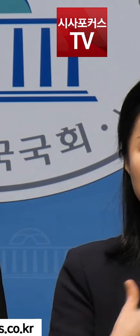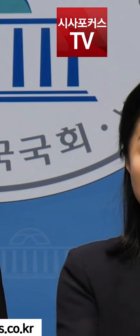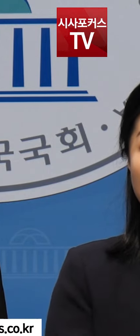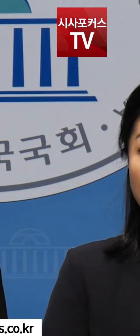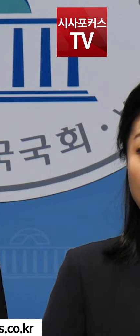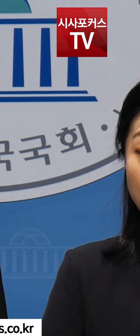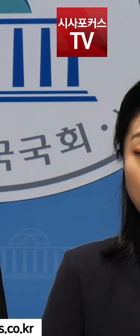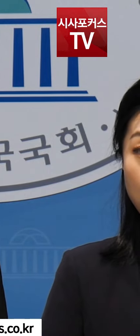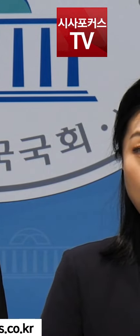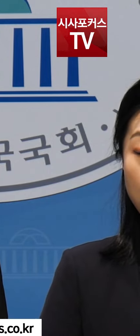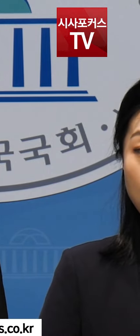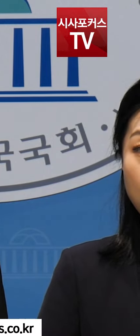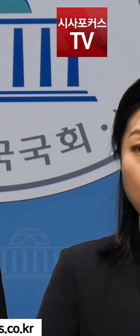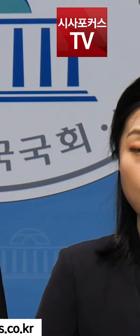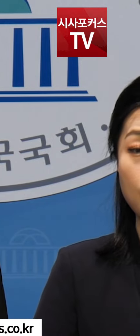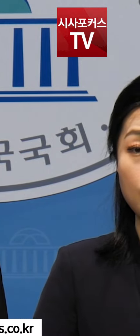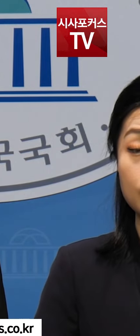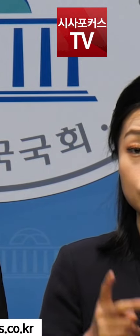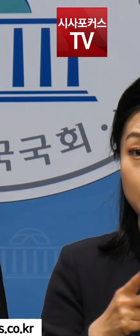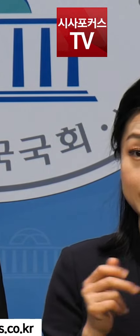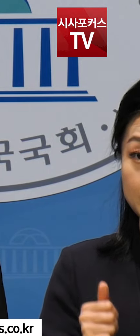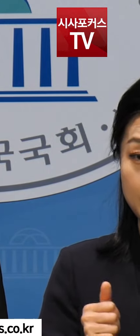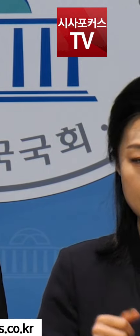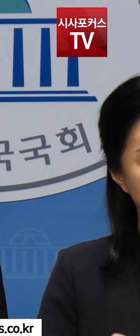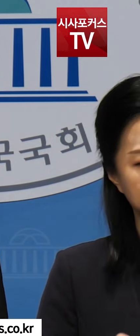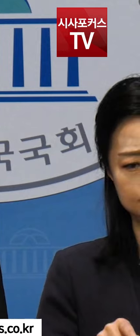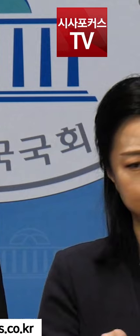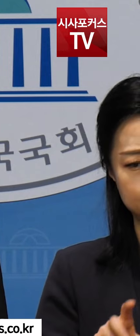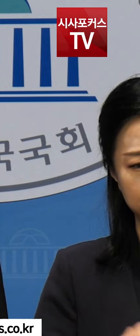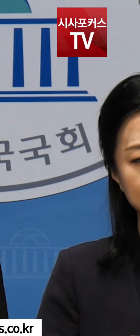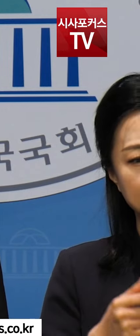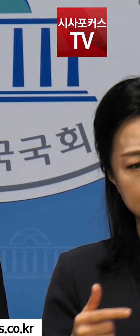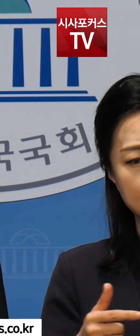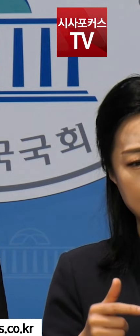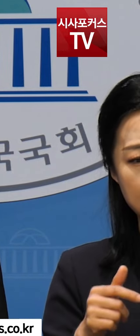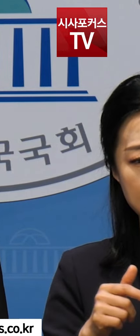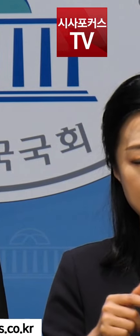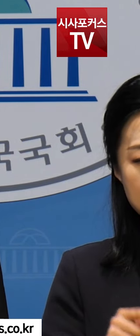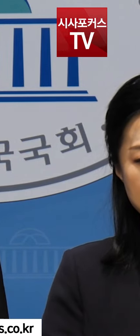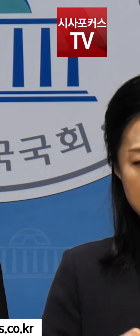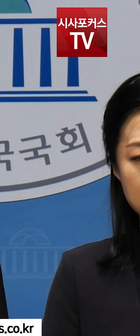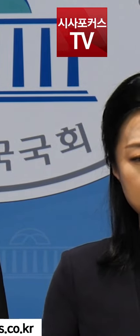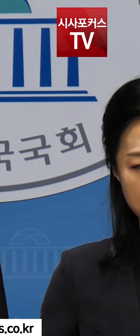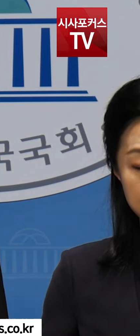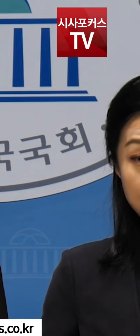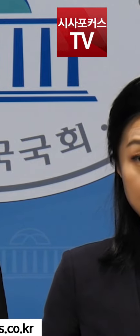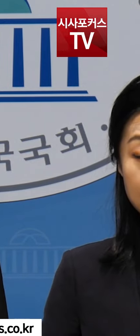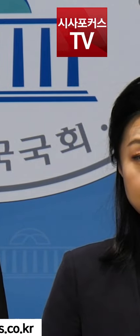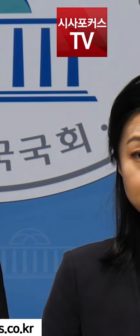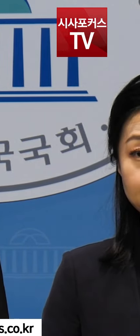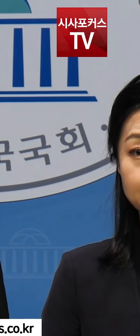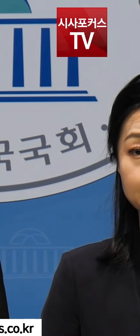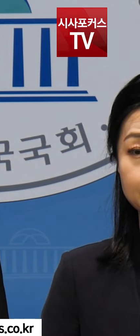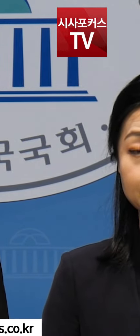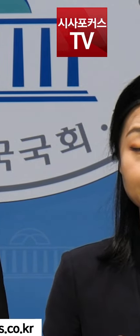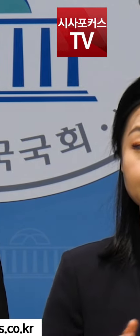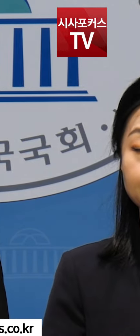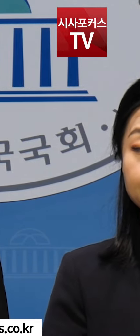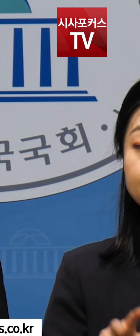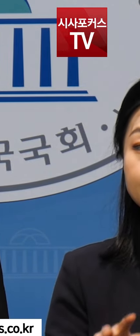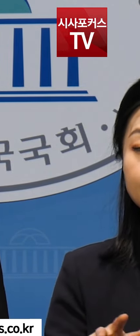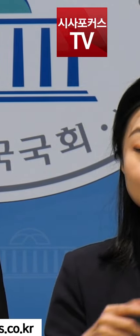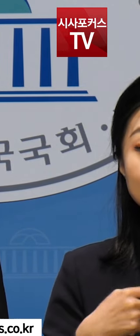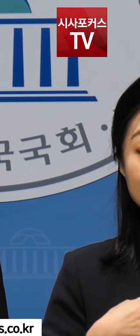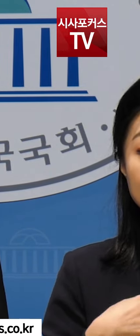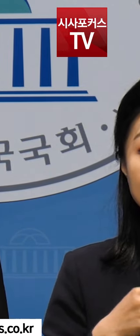이 사실을 부정하고 있습니다. 2심 재판에서는 그 사실 또한 분명하게 밝혀낼 수 있으리라 생각합니다. 이미